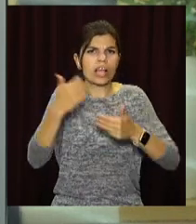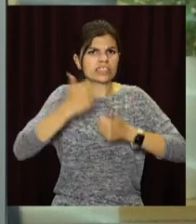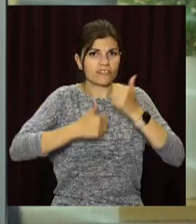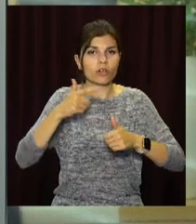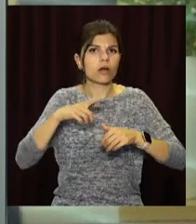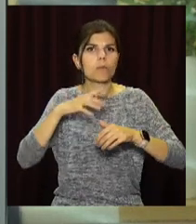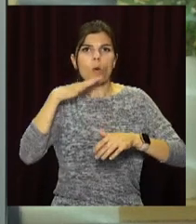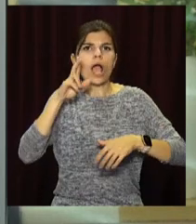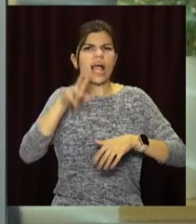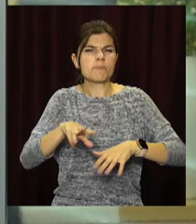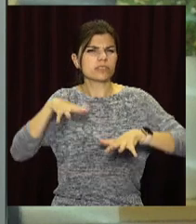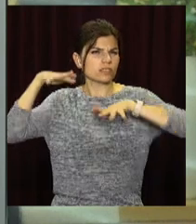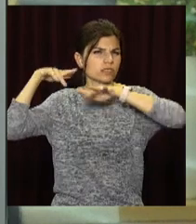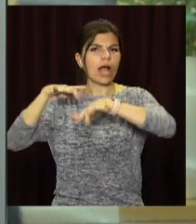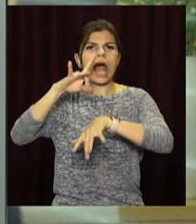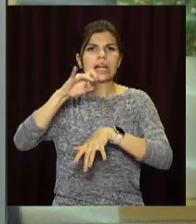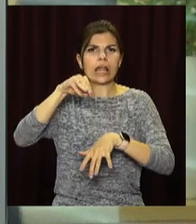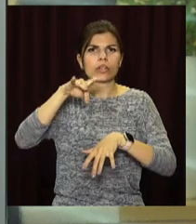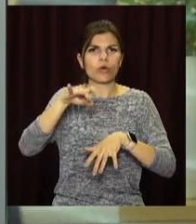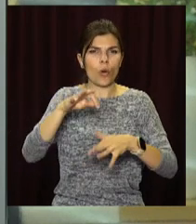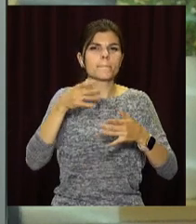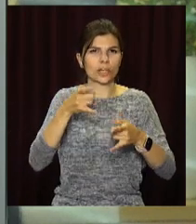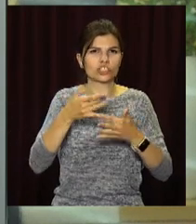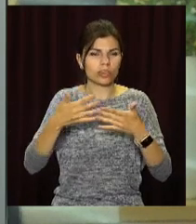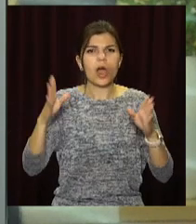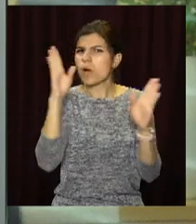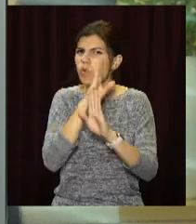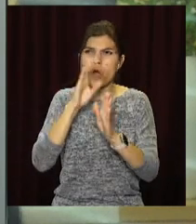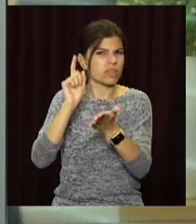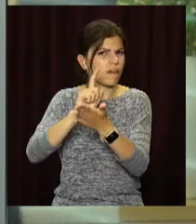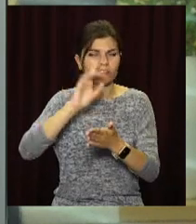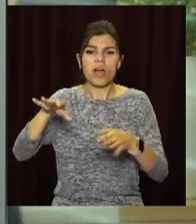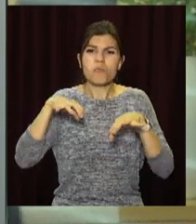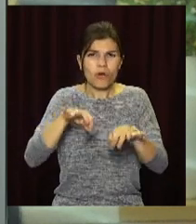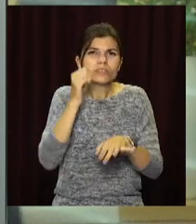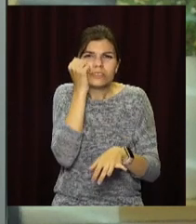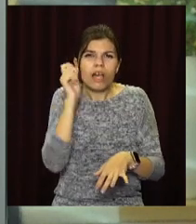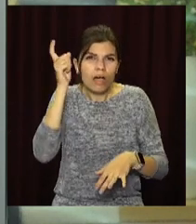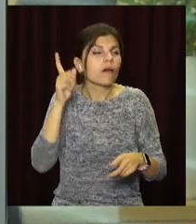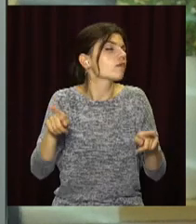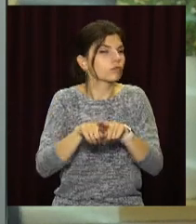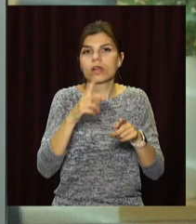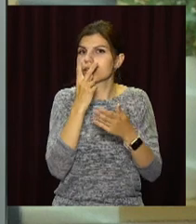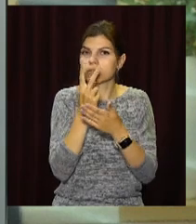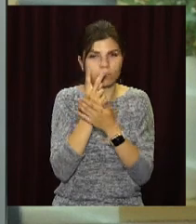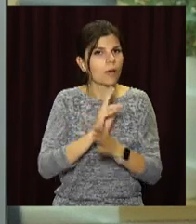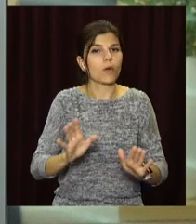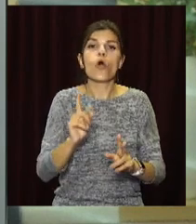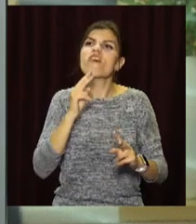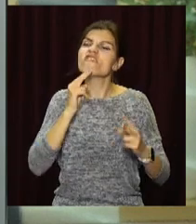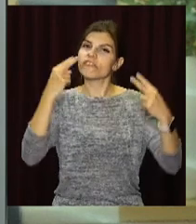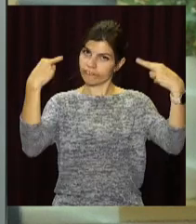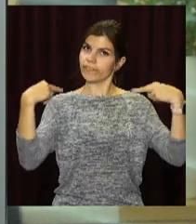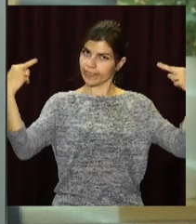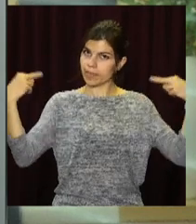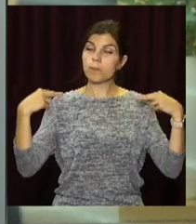змагань долають сотні кілометрів, незважаючи на погодні умови та раритетність вітчизняних автівок. Все для того, аби привернути увагу